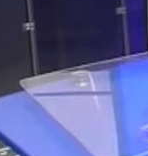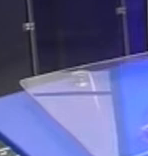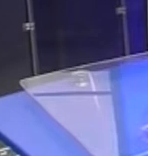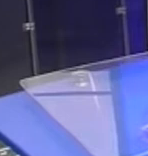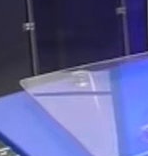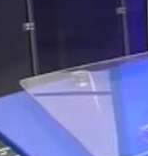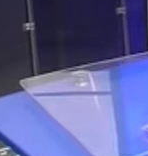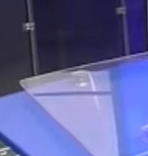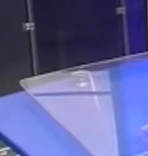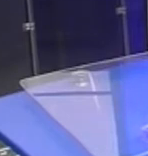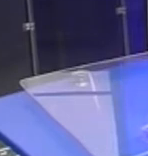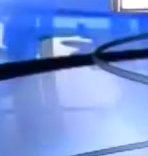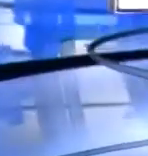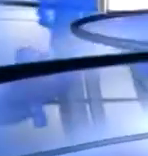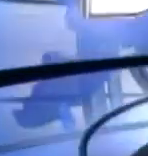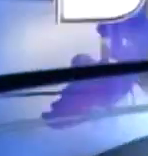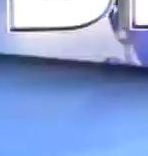короткого огляду на актуальніших подій.